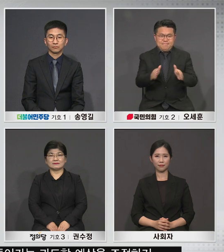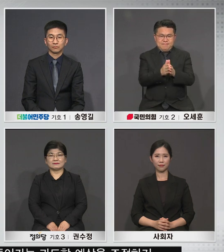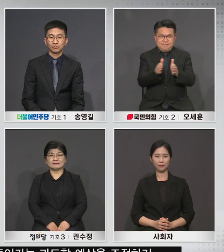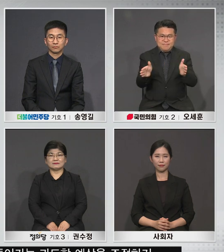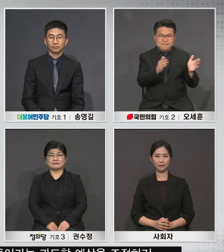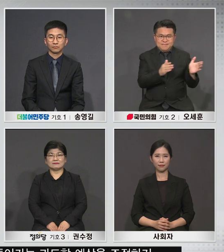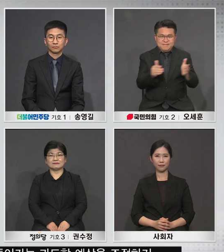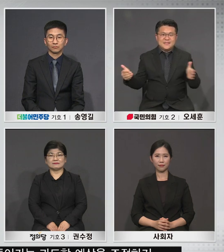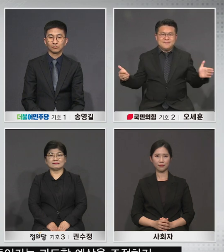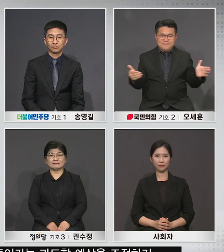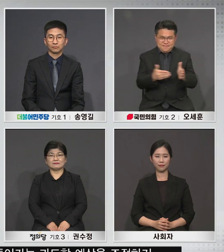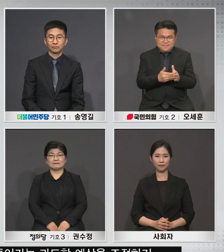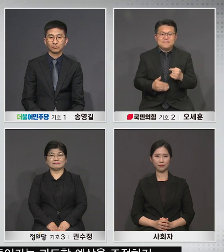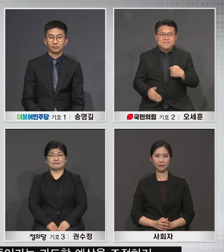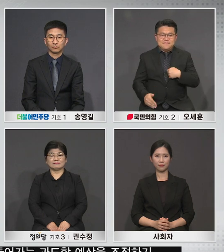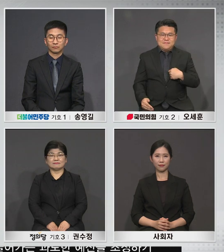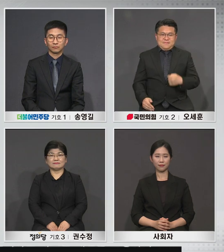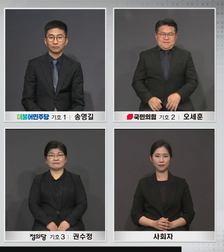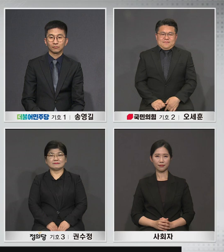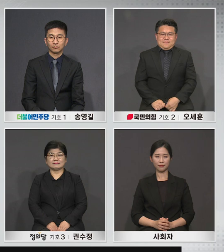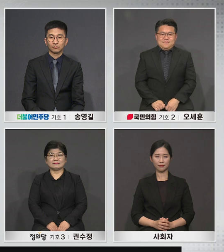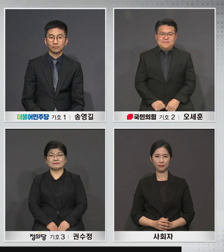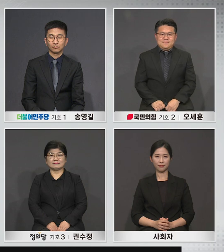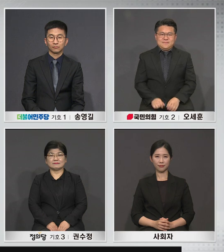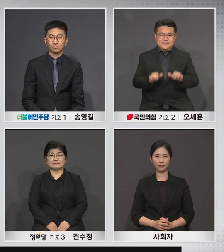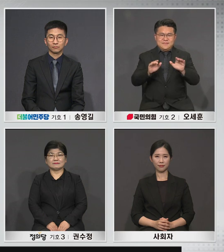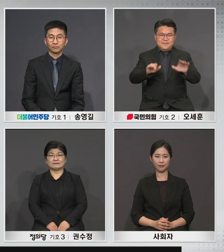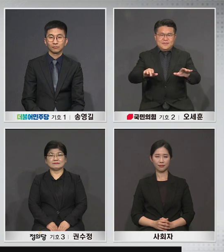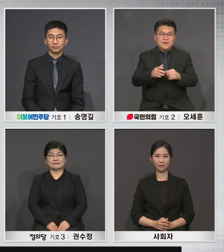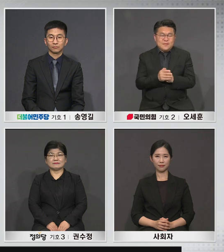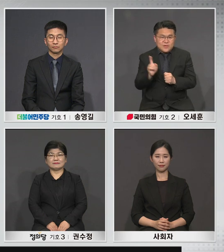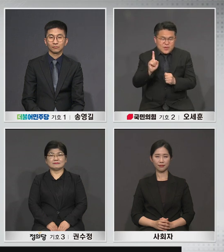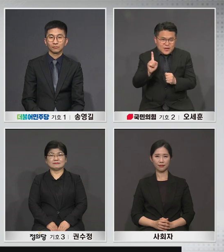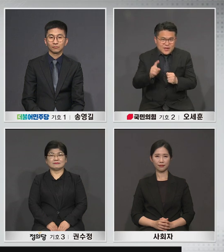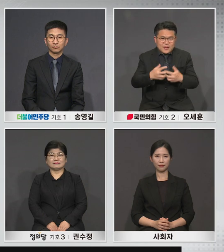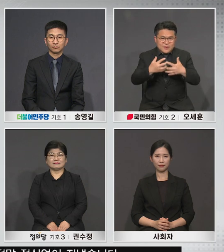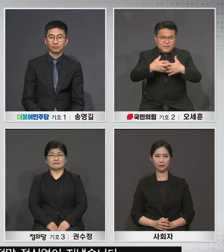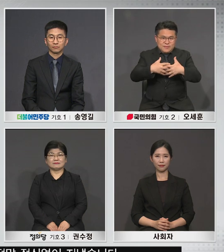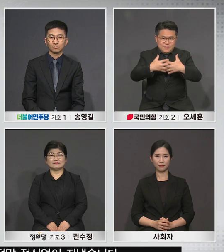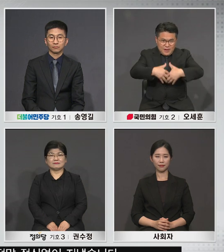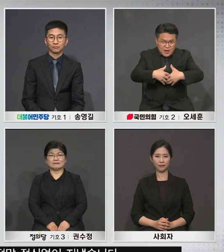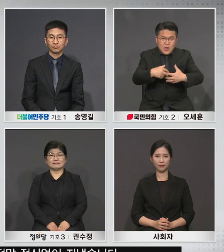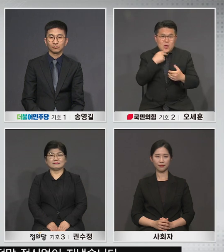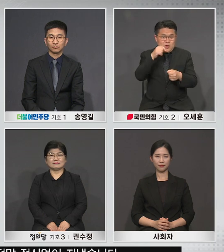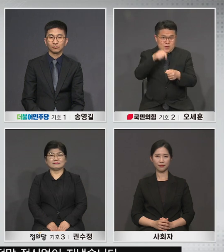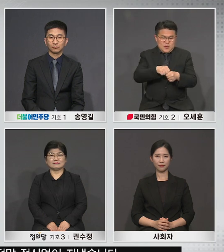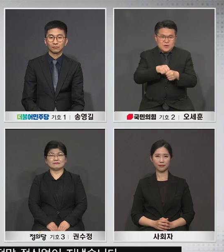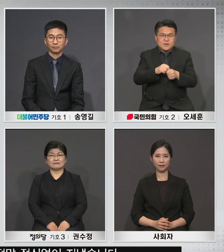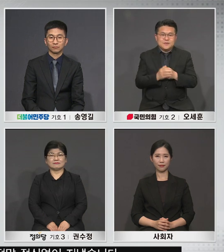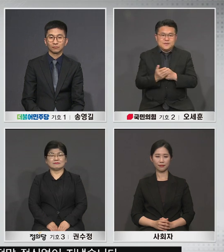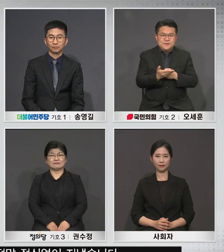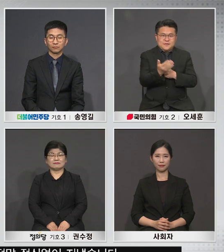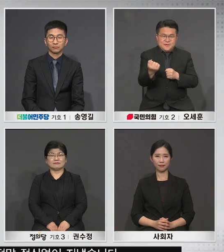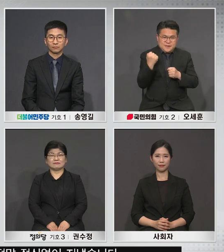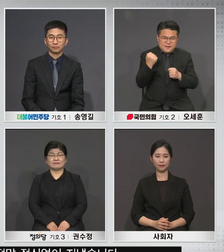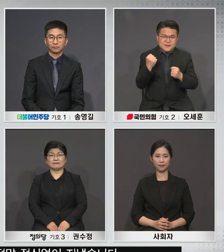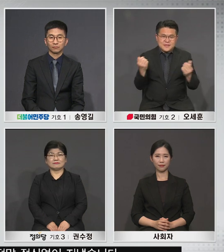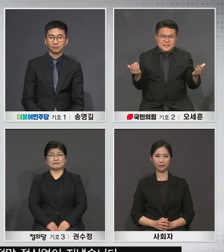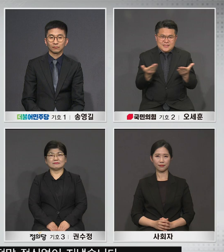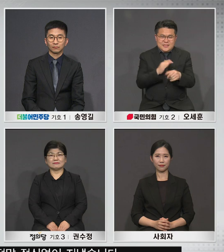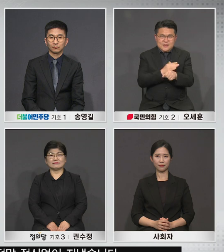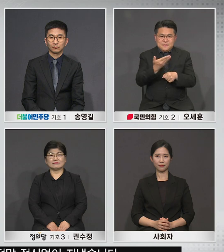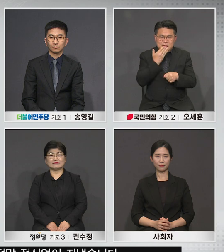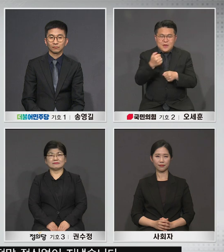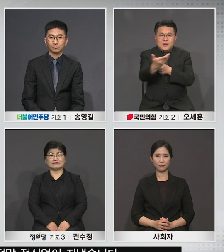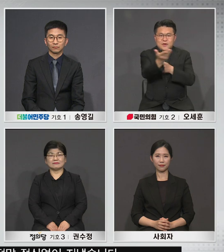준비 다 마쳤습니다. 이 시동이 걸린 엔진이 꺼지지 않도록 힘을 내서 일할 수 있도록